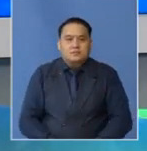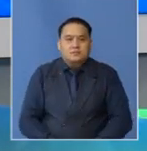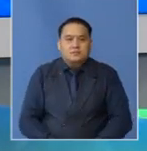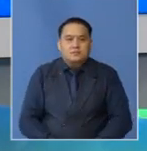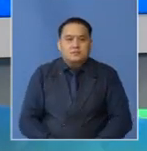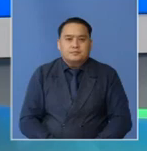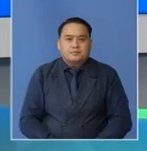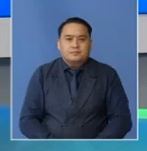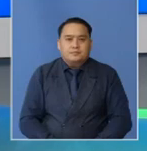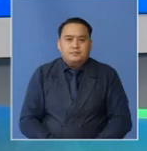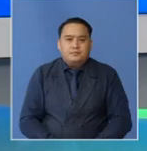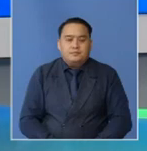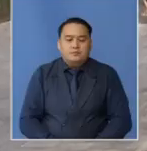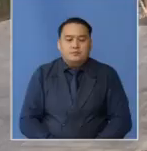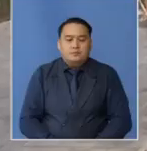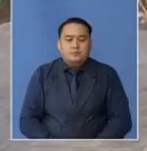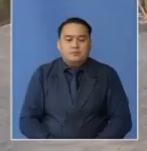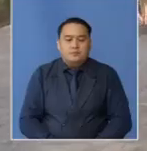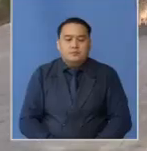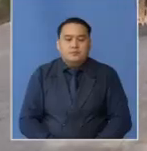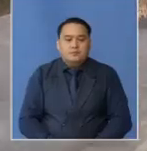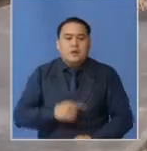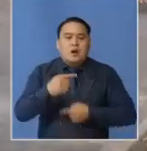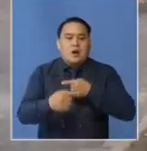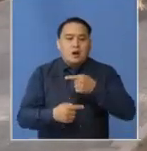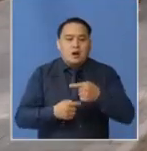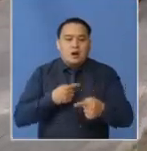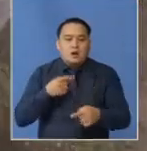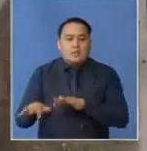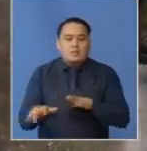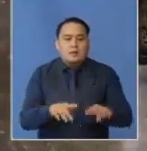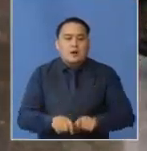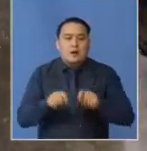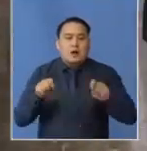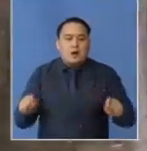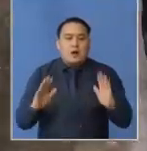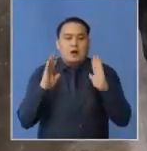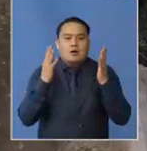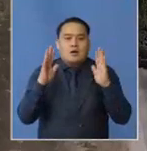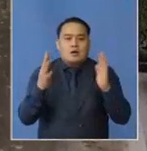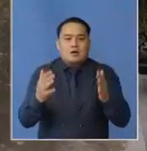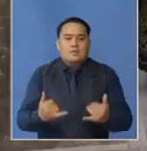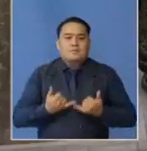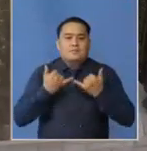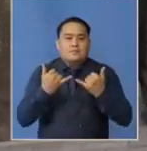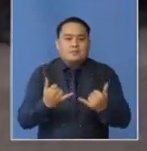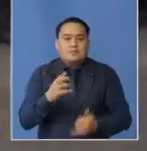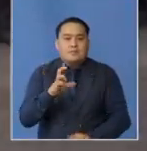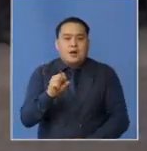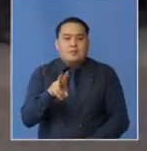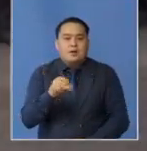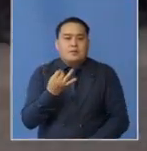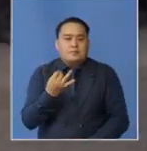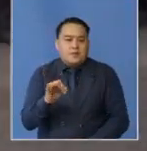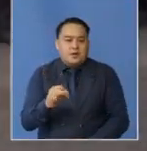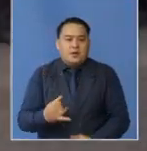Айнур Мейерхановой. Череда торжественных мероприятий началась с открытия аллеи, ведущей к памятнику Балпыкби. Почтить память